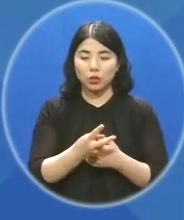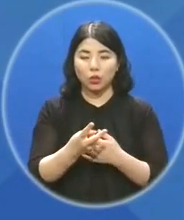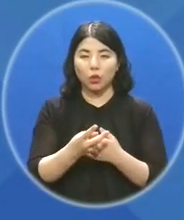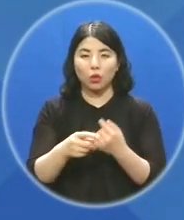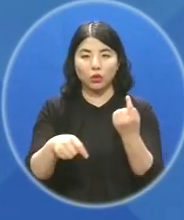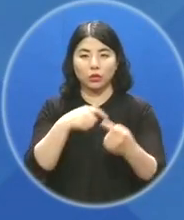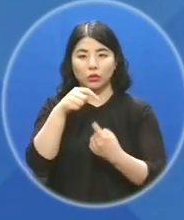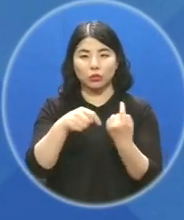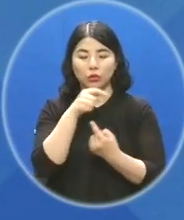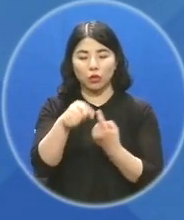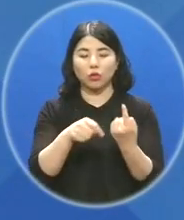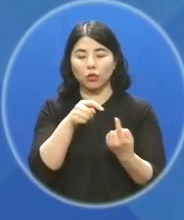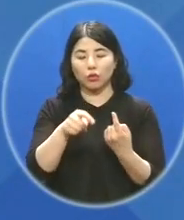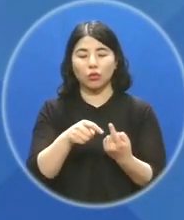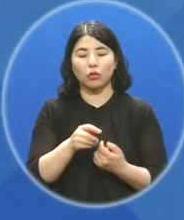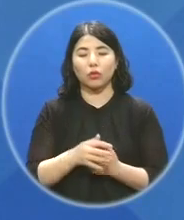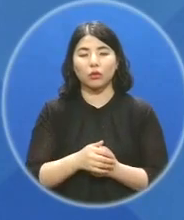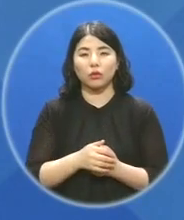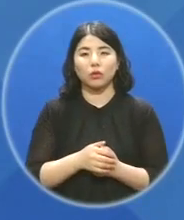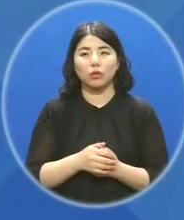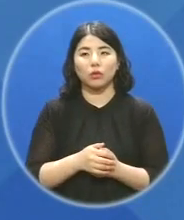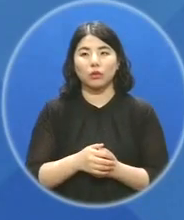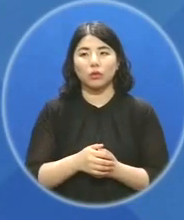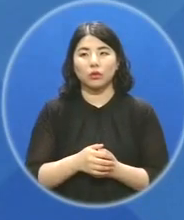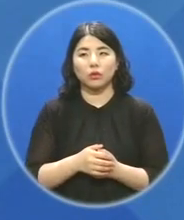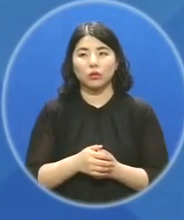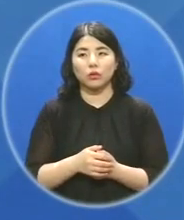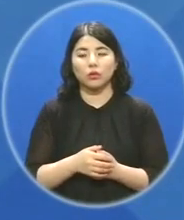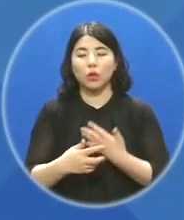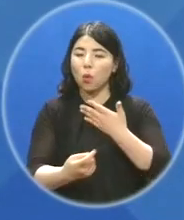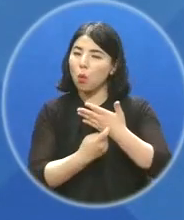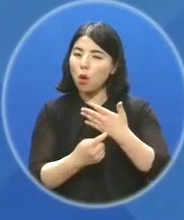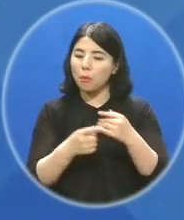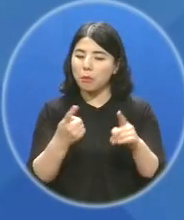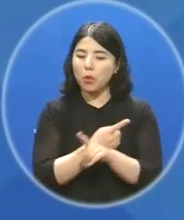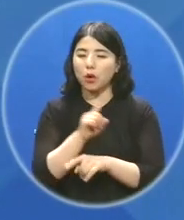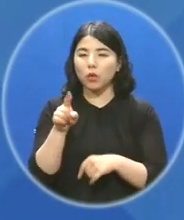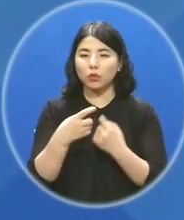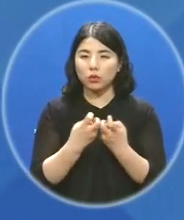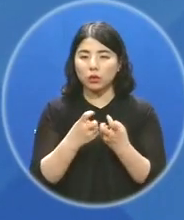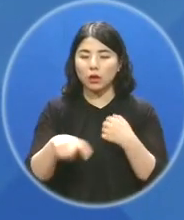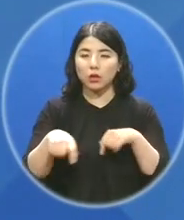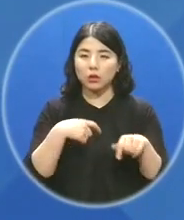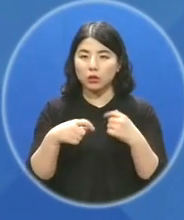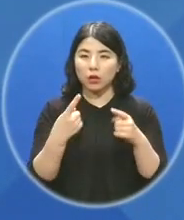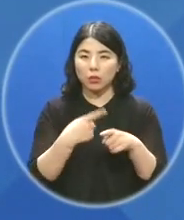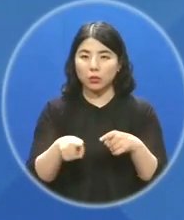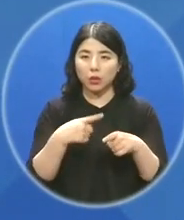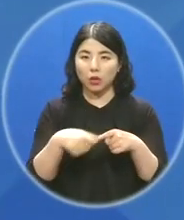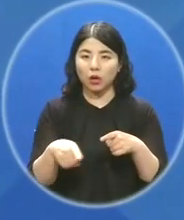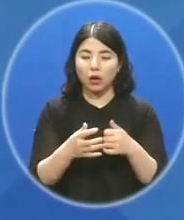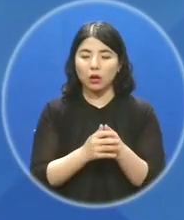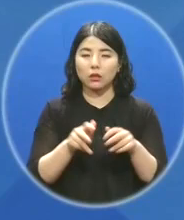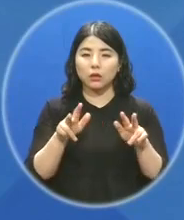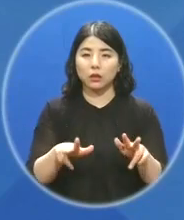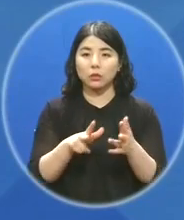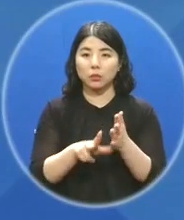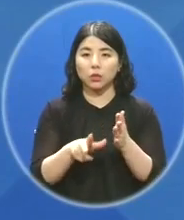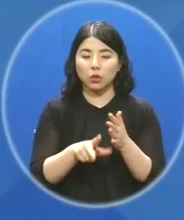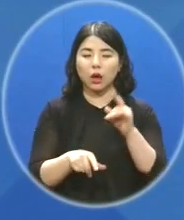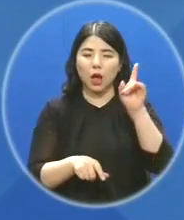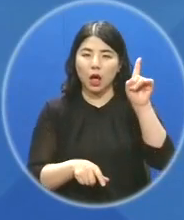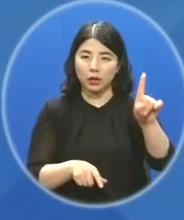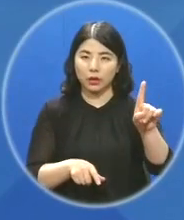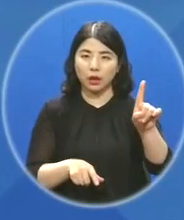운영에 있어서 그 외유를 어떻게 개선할 것인지 그다음에 의정 평가 있지 않습니까? 지금은 조례안 한 건이